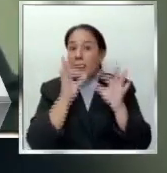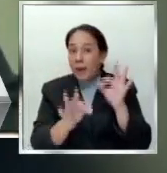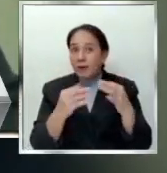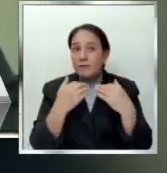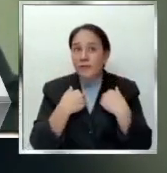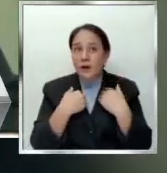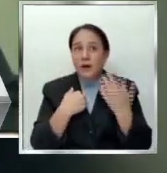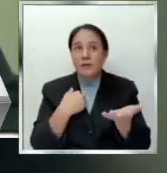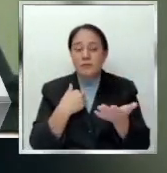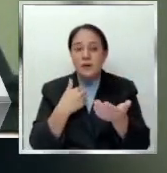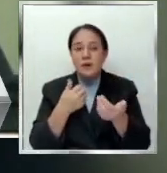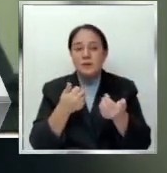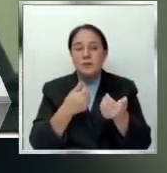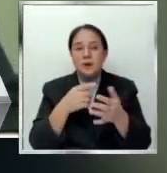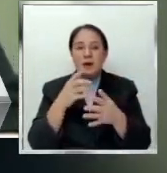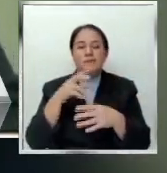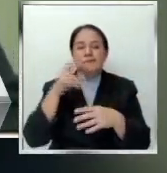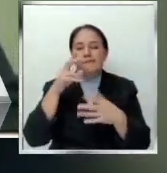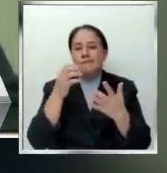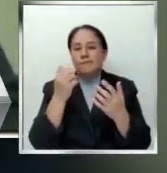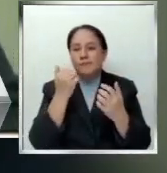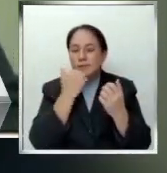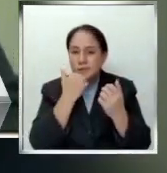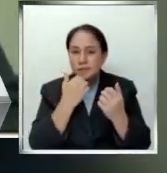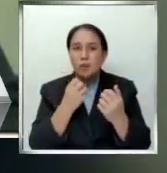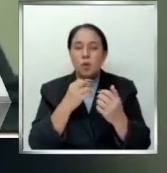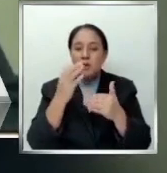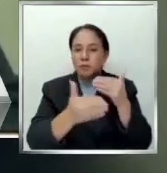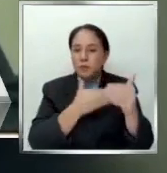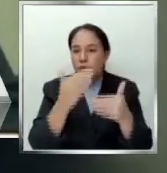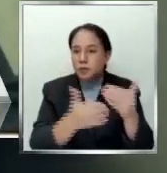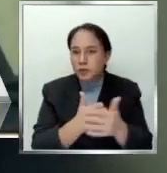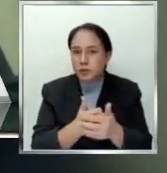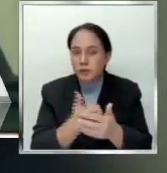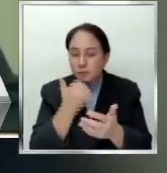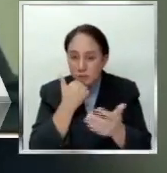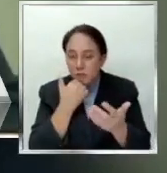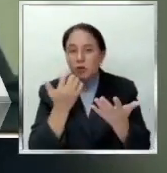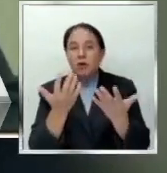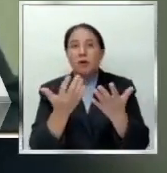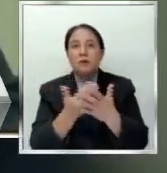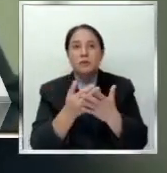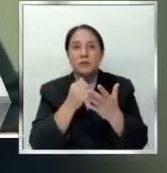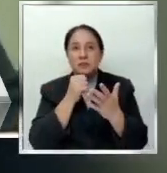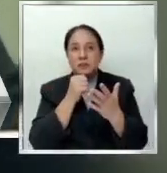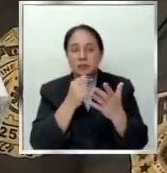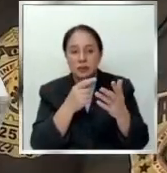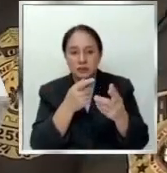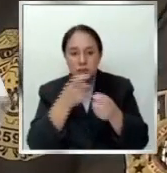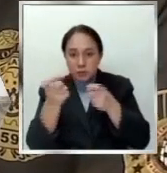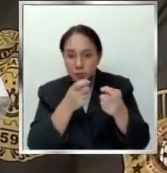administrative lapses or there are some procedural lapses that we feel was, na hindi nila in-undertake at kailangan nila